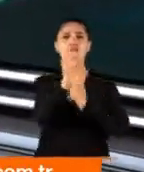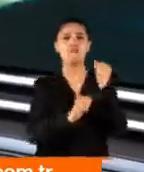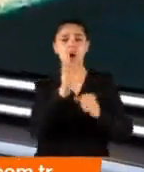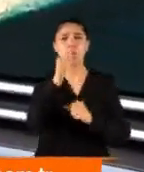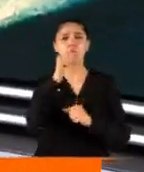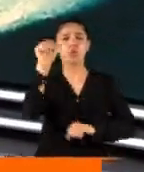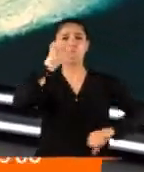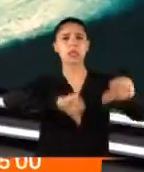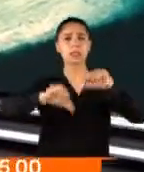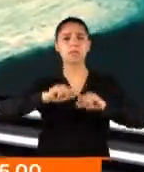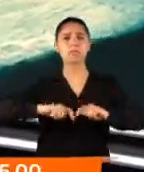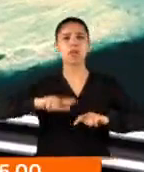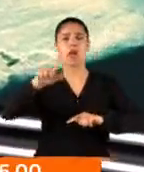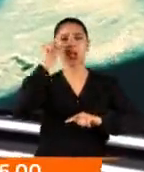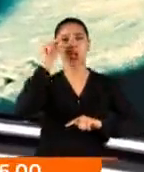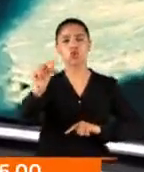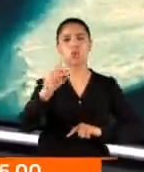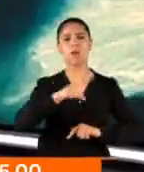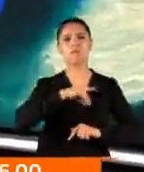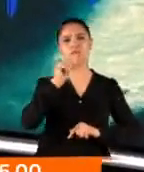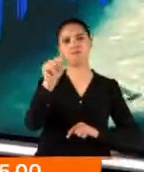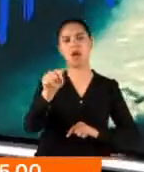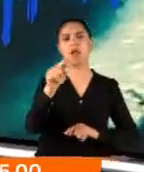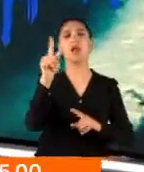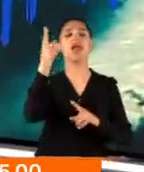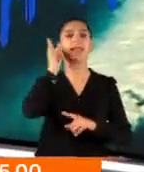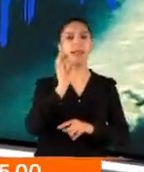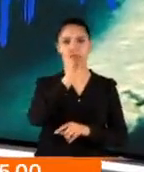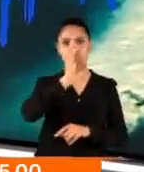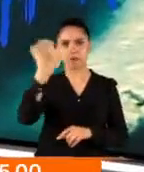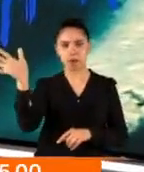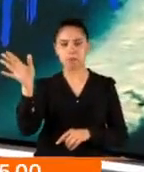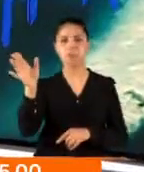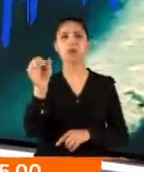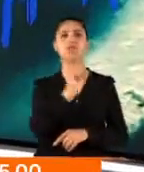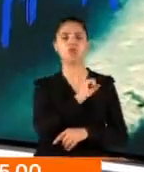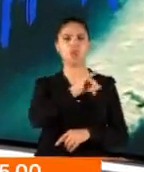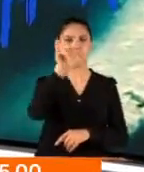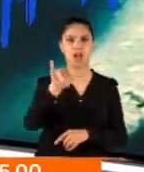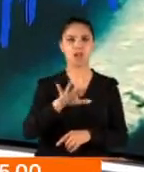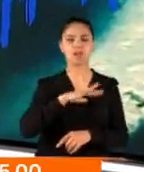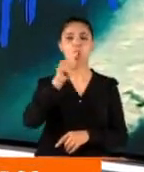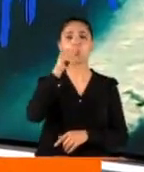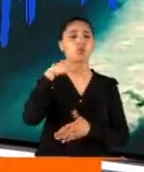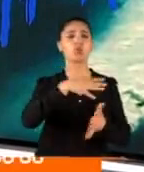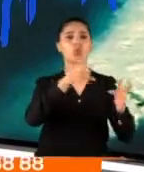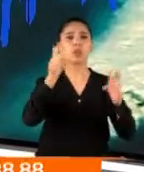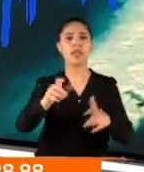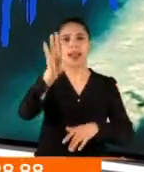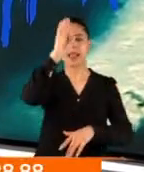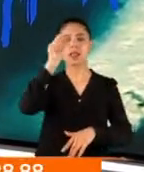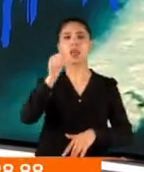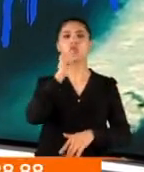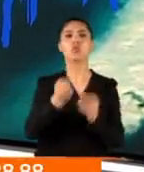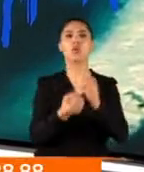bırakılan kimyasal atıktan şüphelendi mahalleli. Durumu hemen yetkililere bildirdi. Korkmakta çok haklılar, zira o dere İstanbul'un